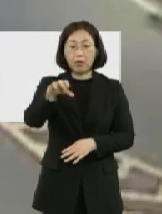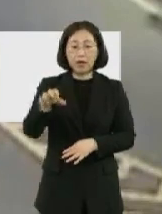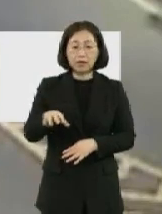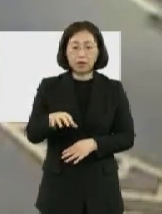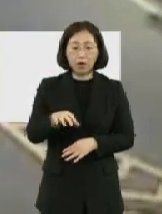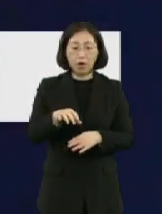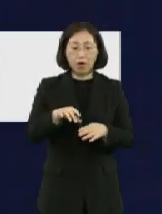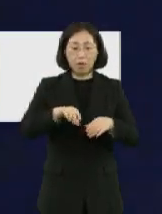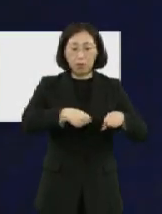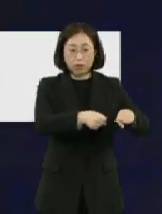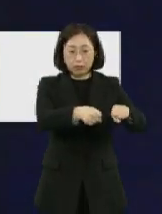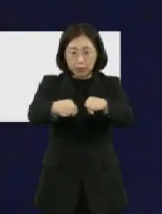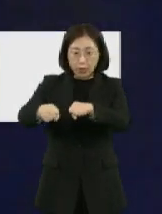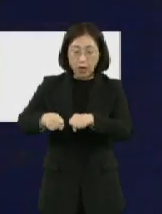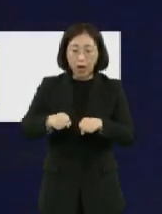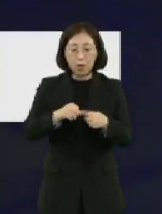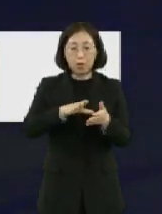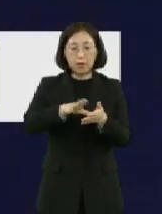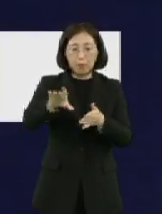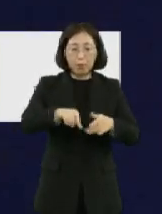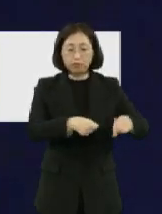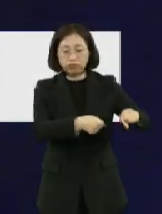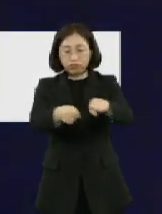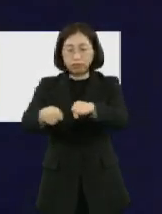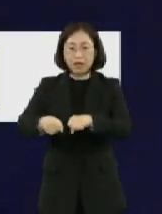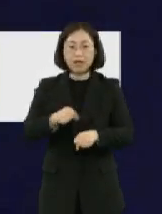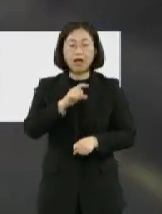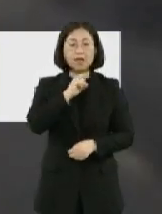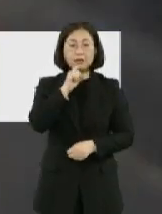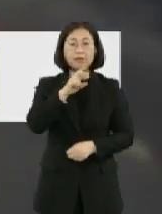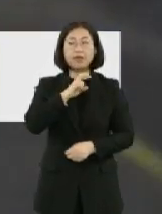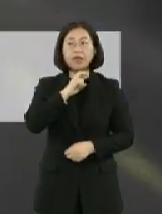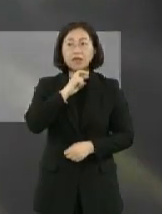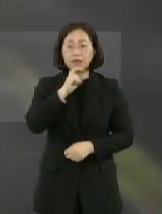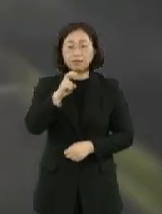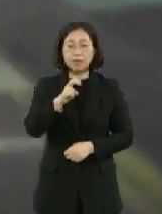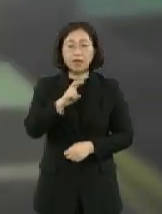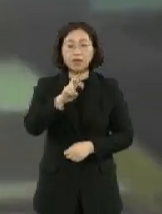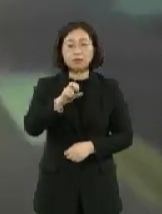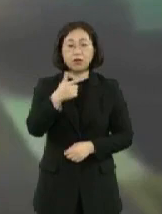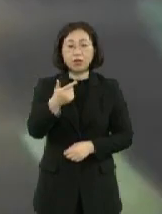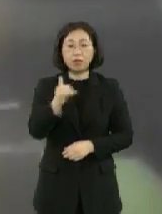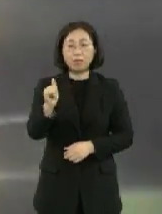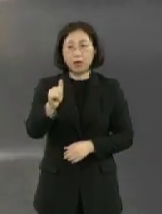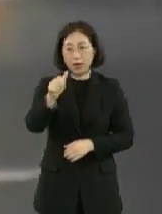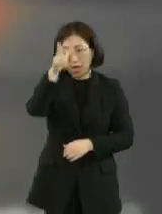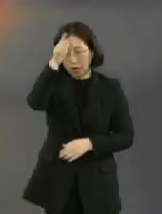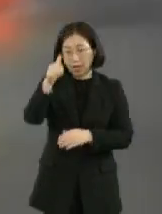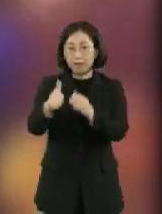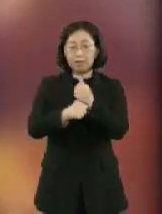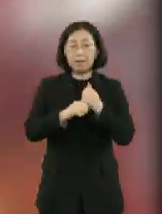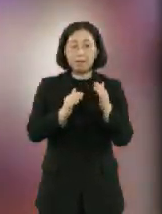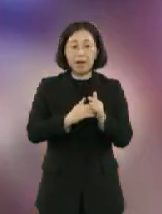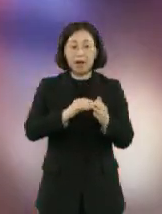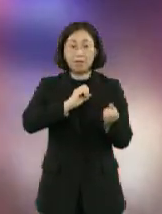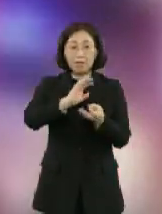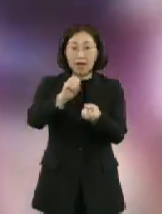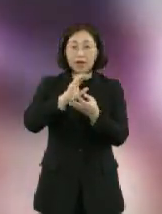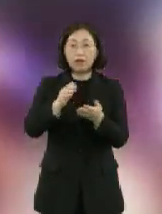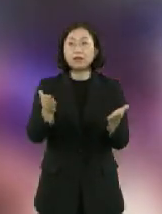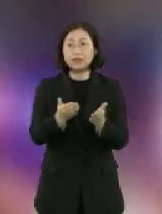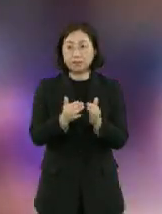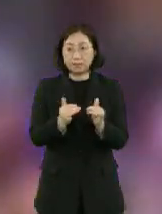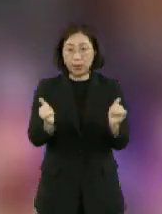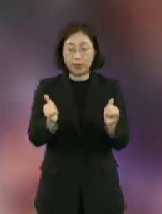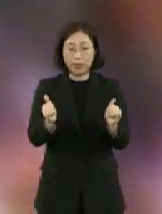오토바이를 떼지어 몰고 난폭운전을 일삼은 10대와 20대 26명이 경찰에 붙잡혔습니다. 배달 대행업에 종사하던